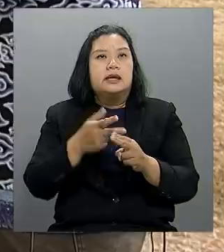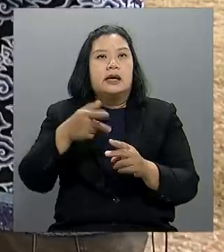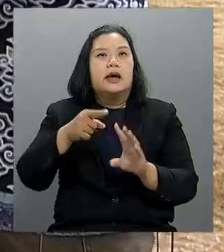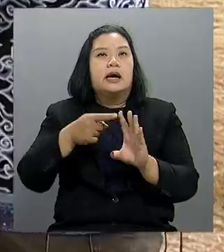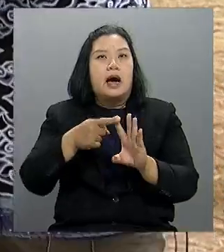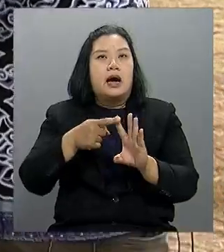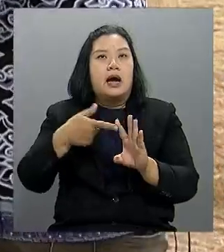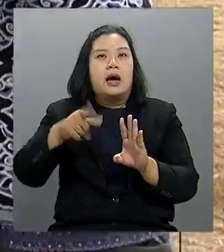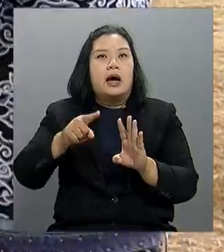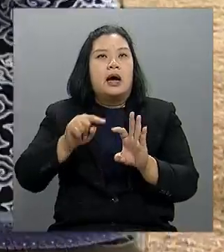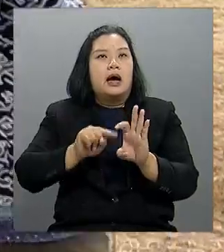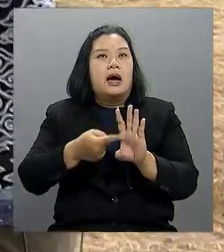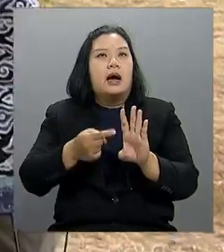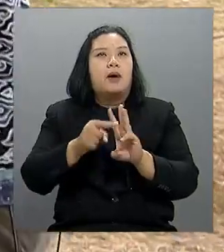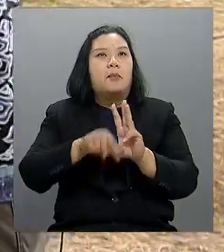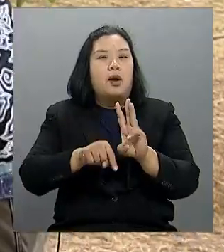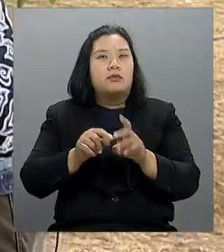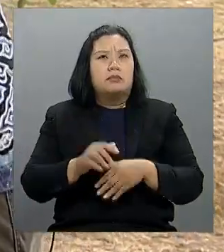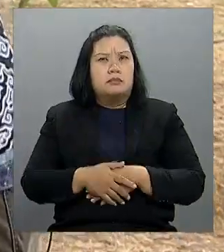ทิอ่ะคือเล็งนานแล้ว